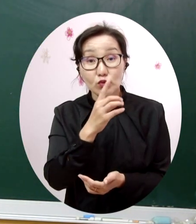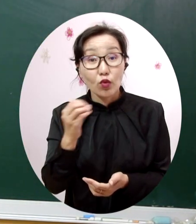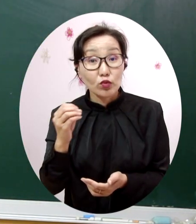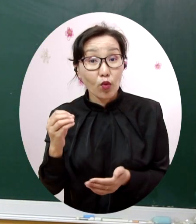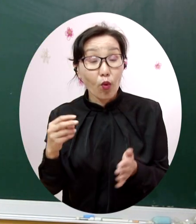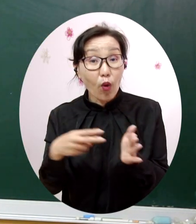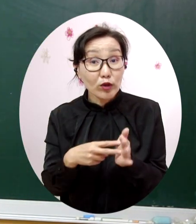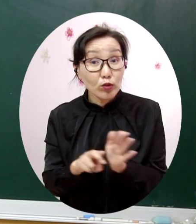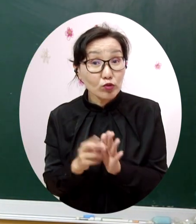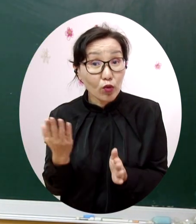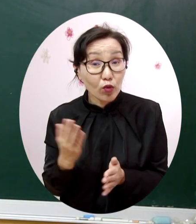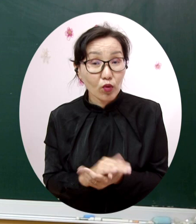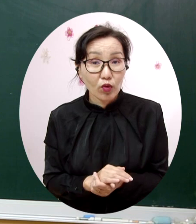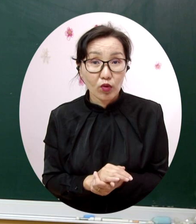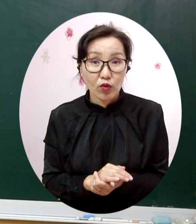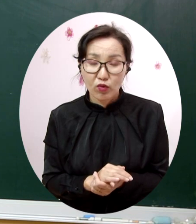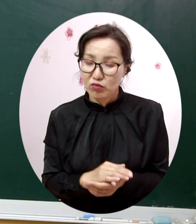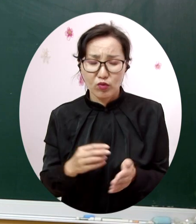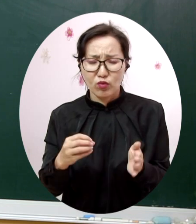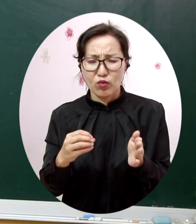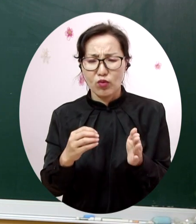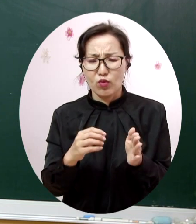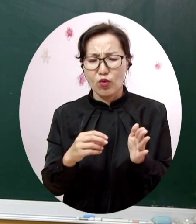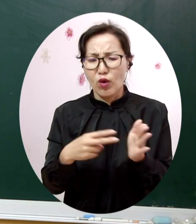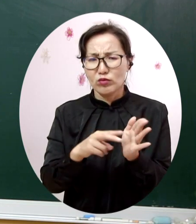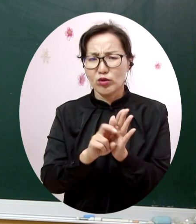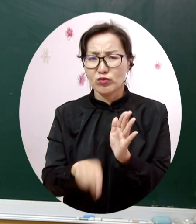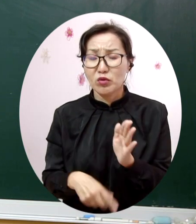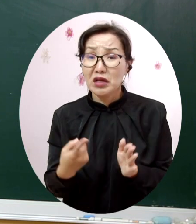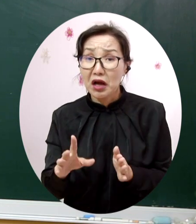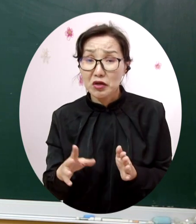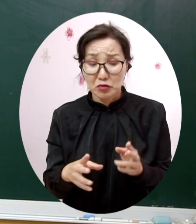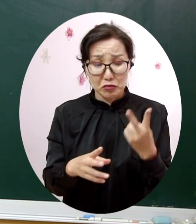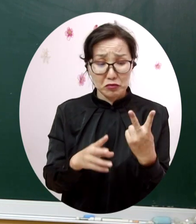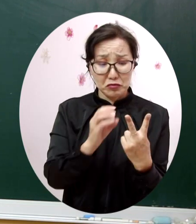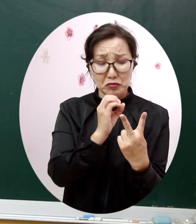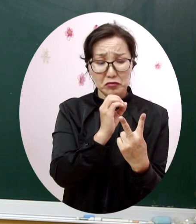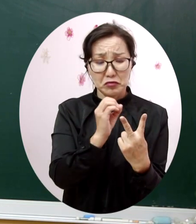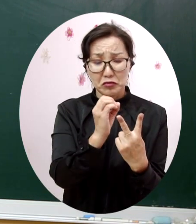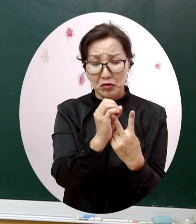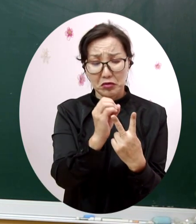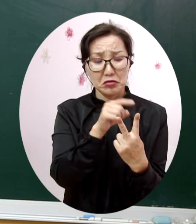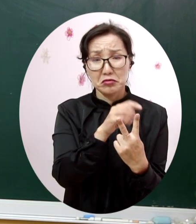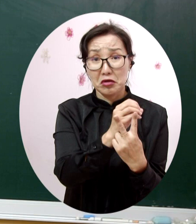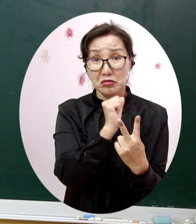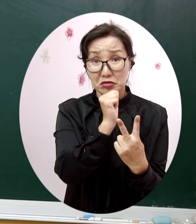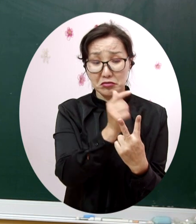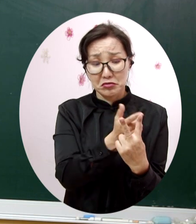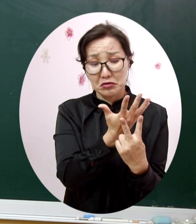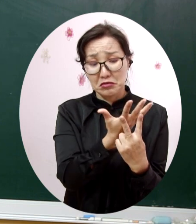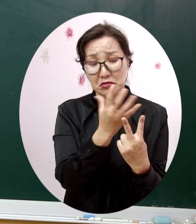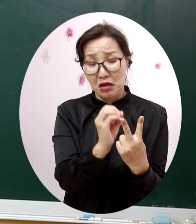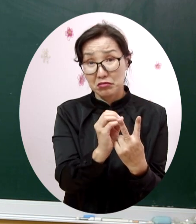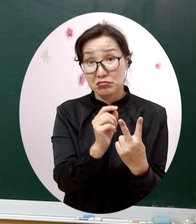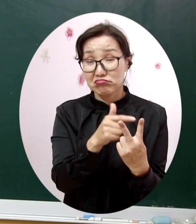100 хуваагдах уу? 100 хуваагдахгүй. Яагаад вэ? Сүүлийн 2 орн тэгэр төгсөн.